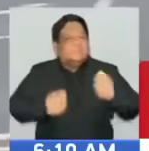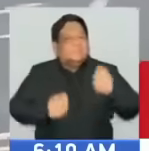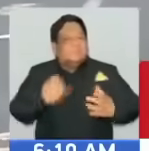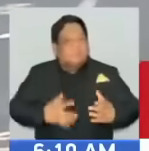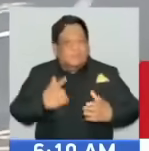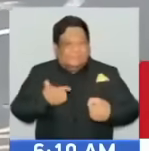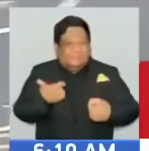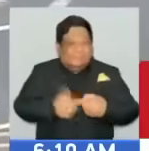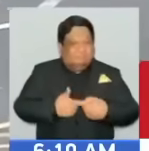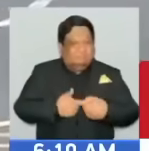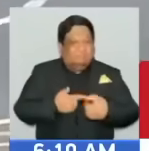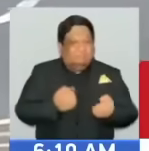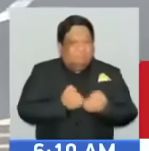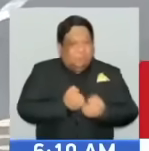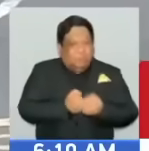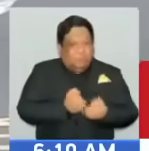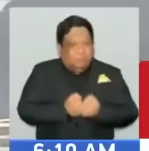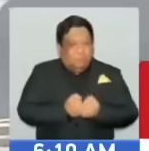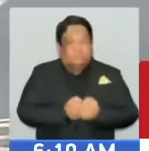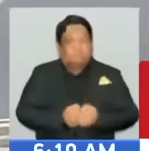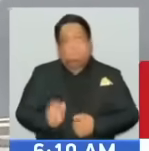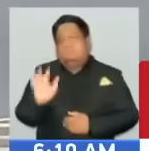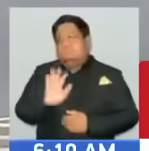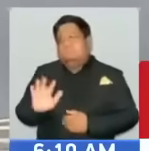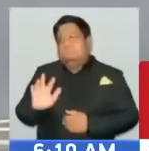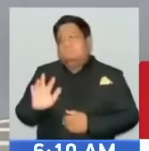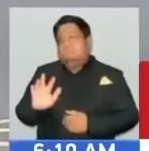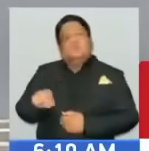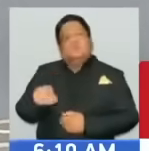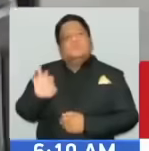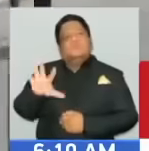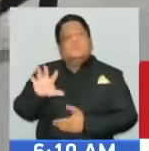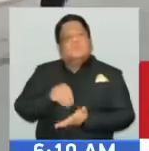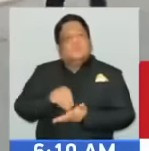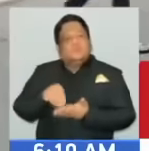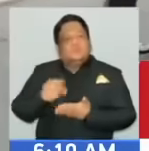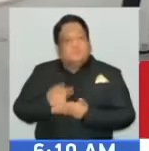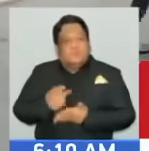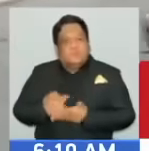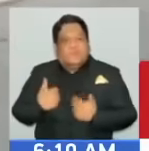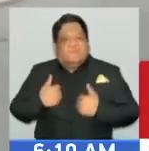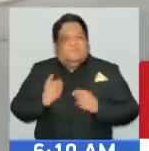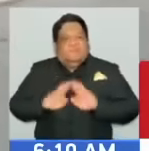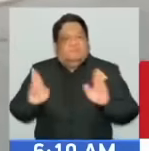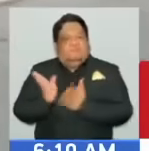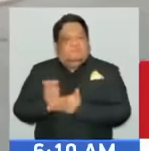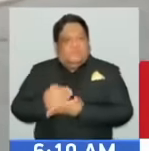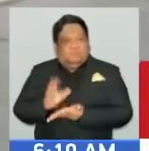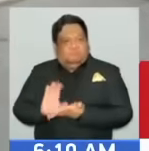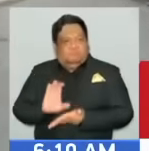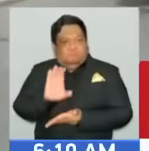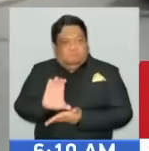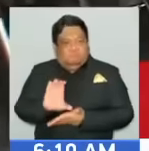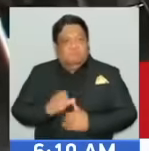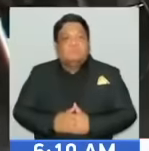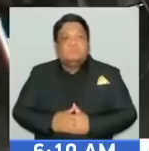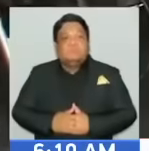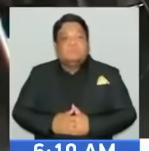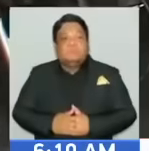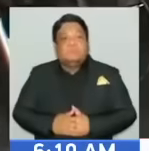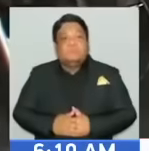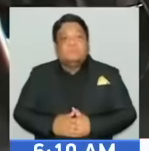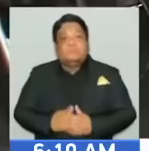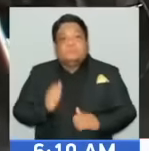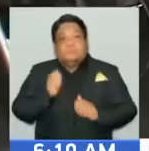billion pesos ang pondo na nakalaan dito. Base sa datos ng LTFRB, 10,000 pesos ang ibibigay sa kada